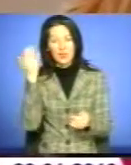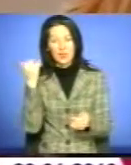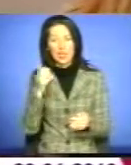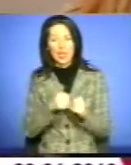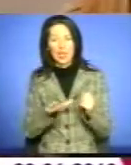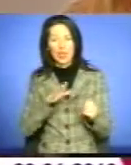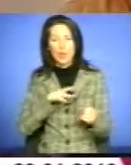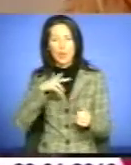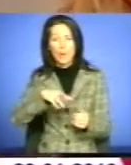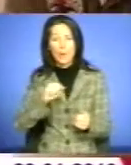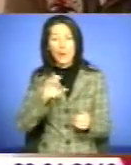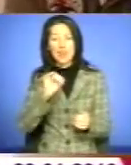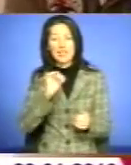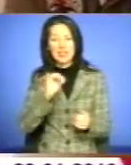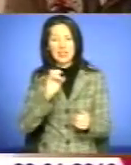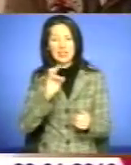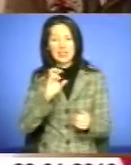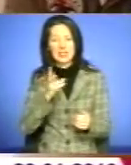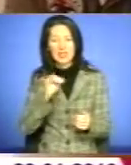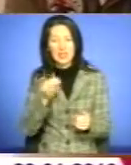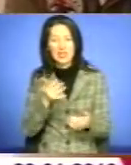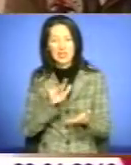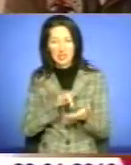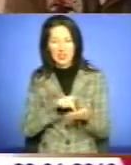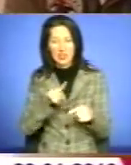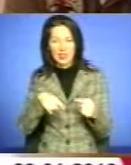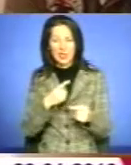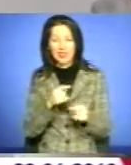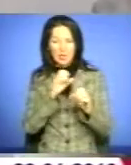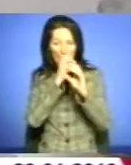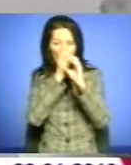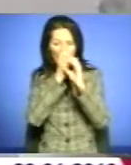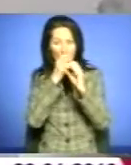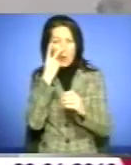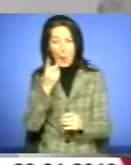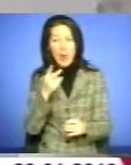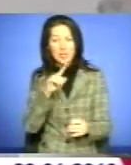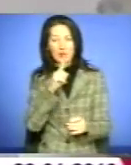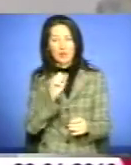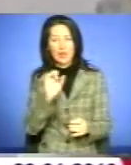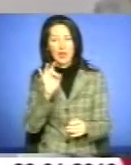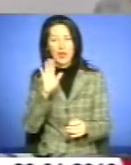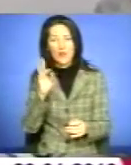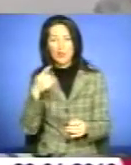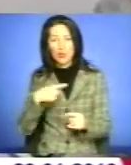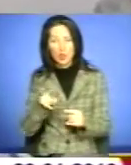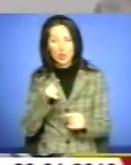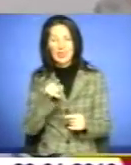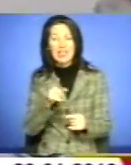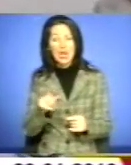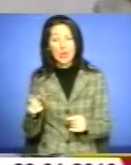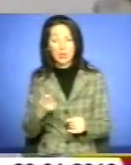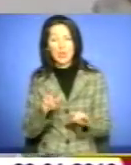Маріївському духовному центрі, але через об'єктив побачив Зарваницю іншою. Ті люди і ті події, які там відбуваються,